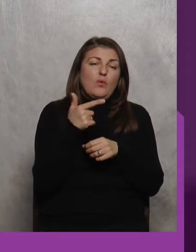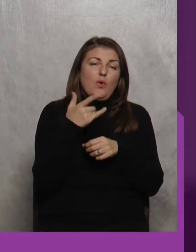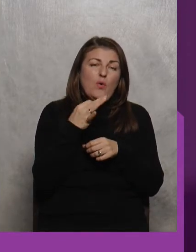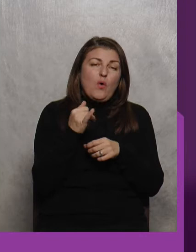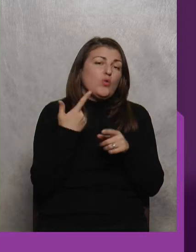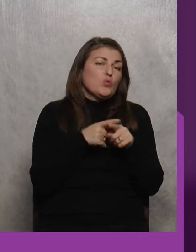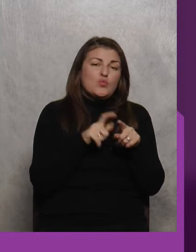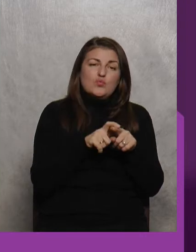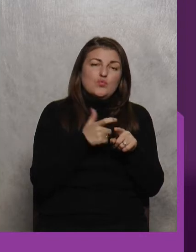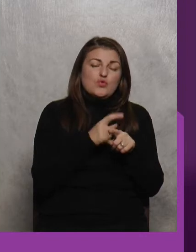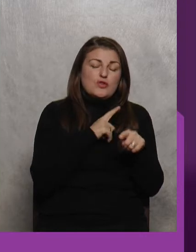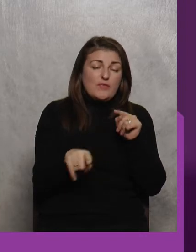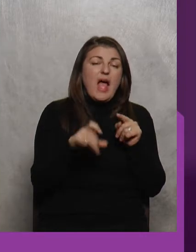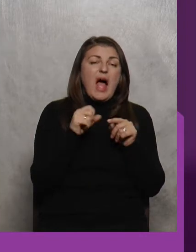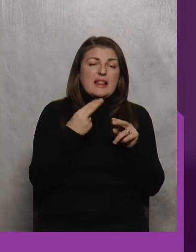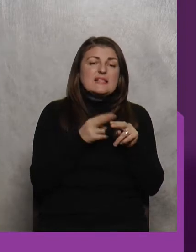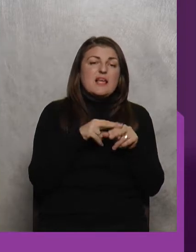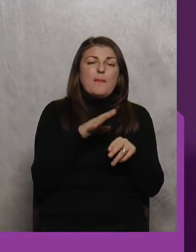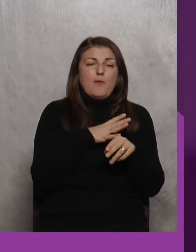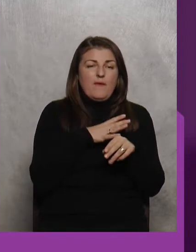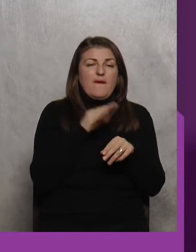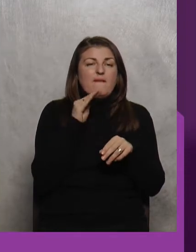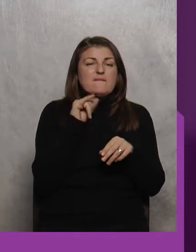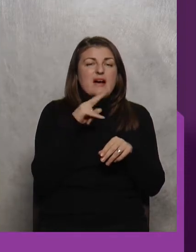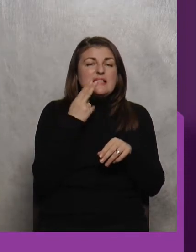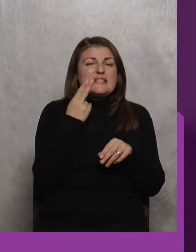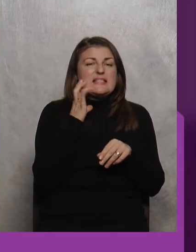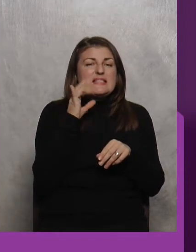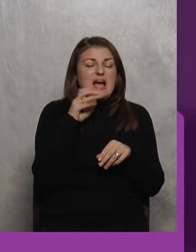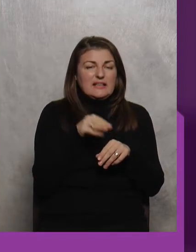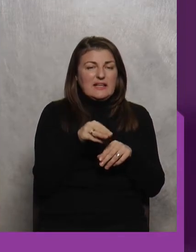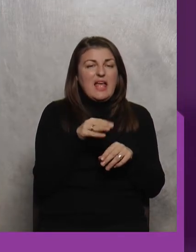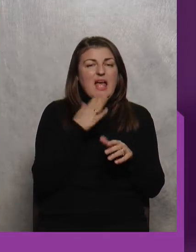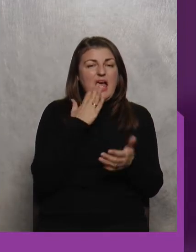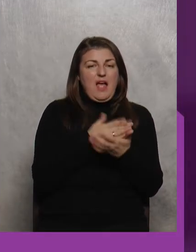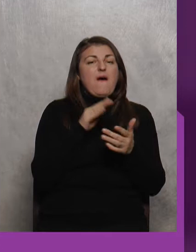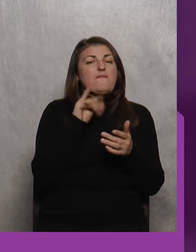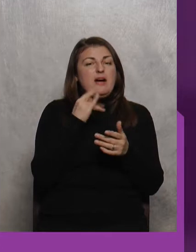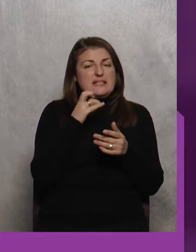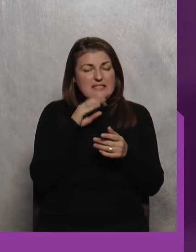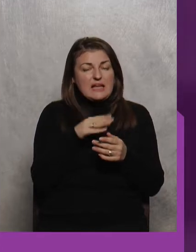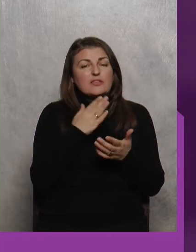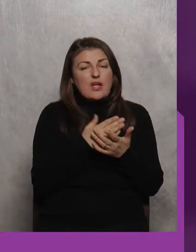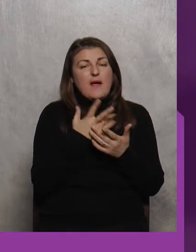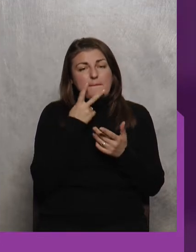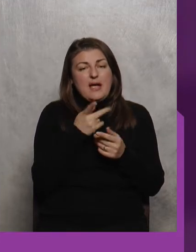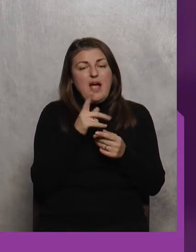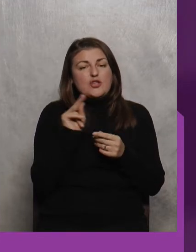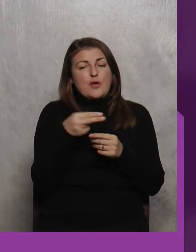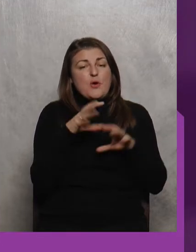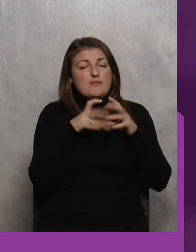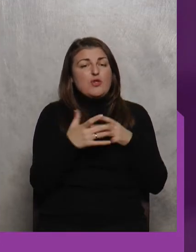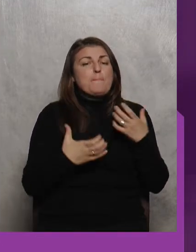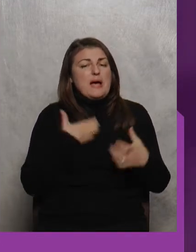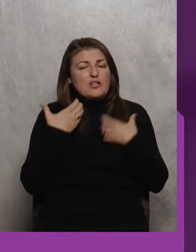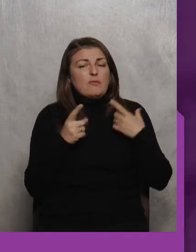Дуже швидко. Дуже швидко, але це був фальстарт. Ага, і є ще Луки. І фальстарт, да, так? Бачите, і чемпіон світу переживає, тому